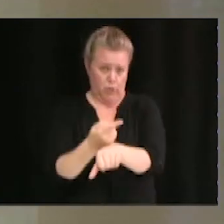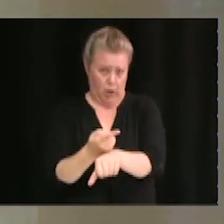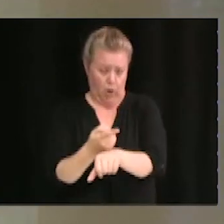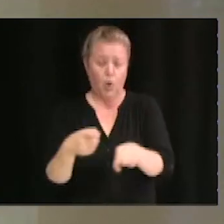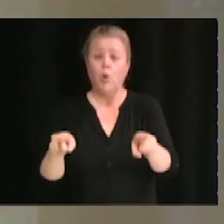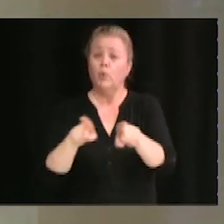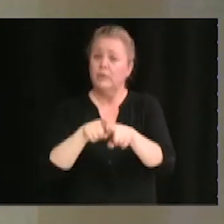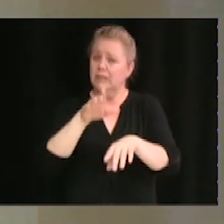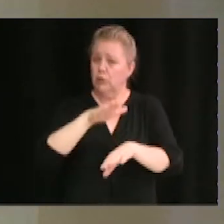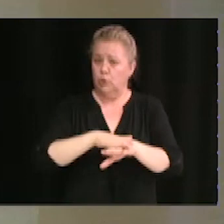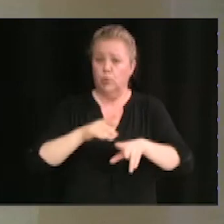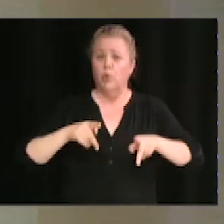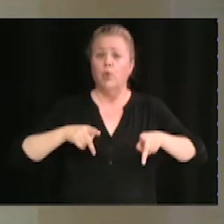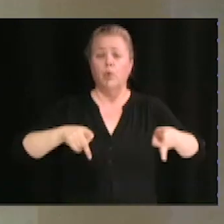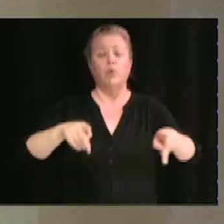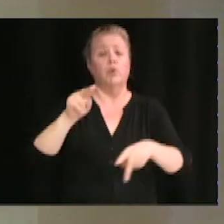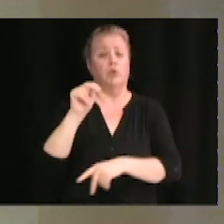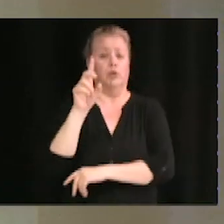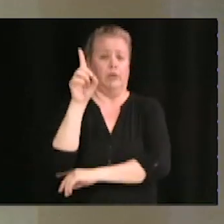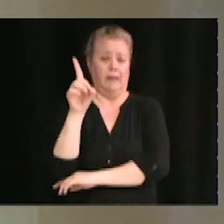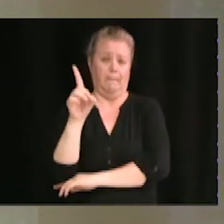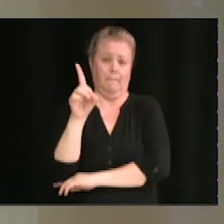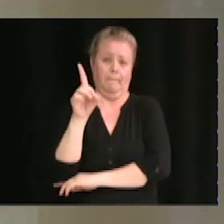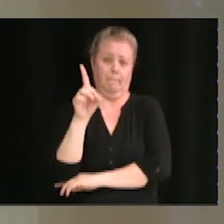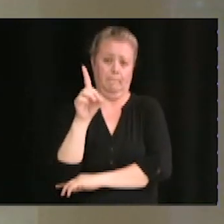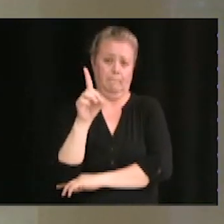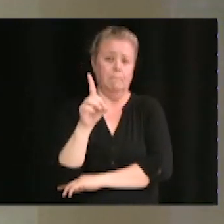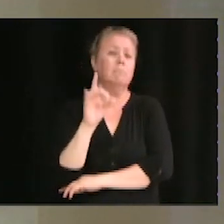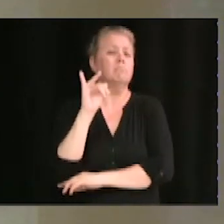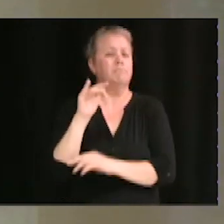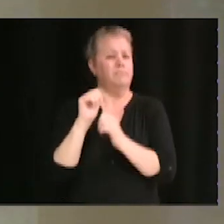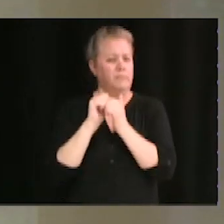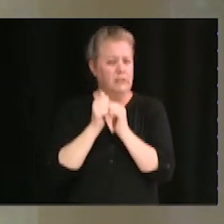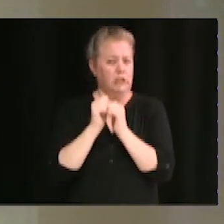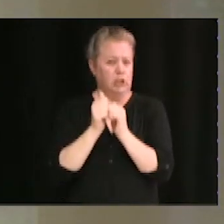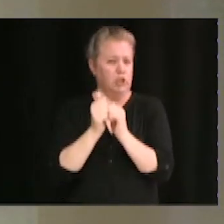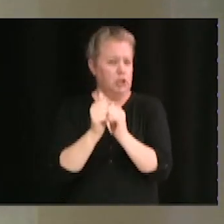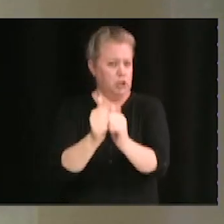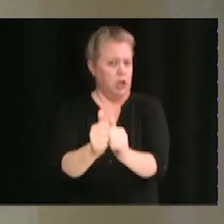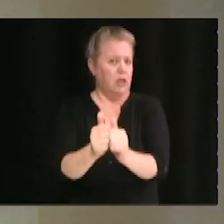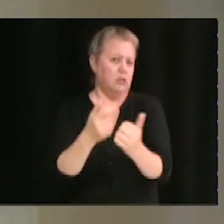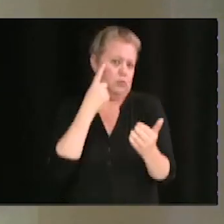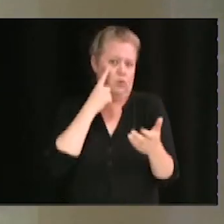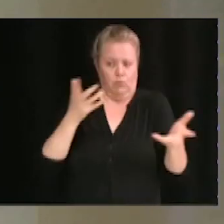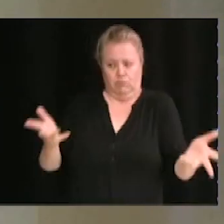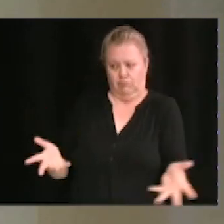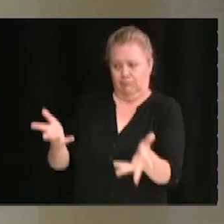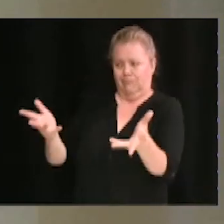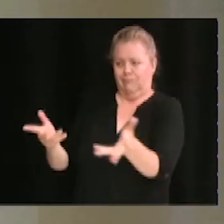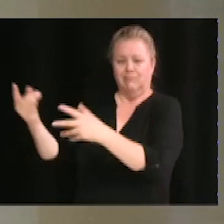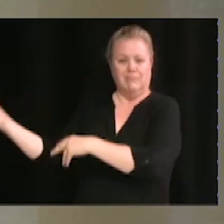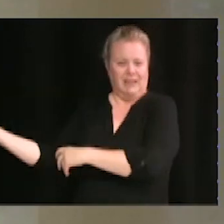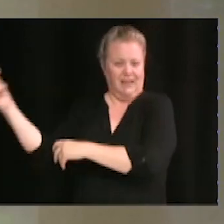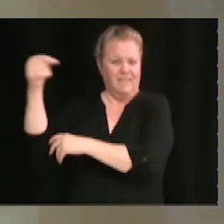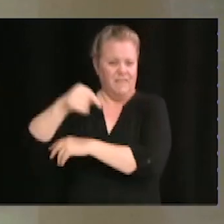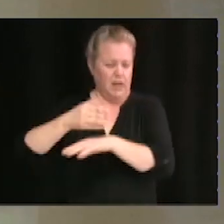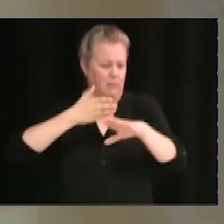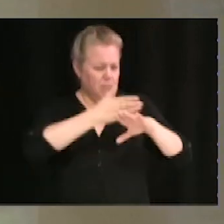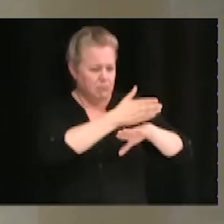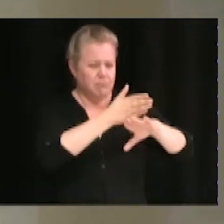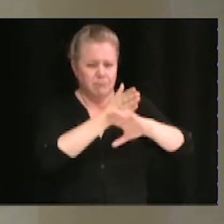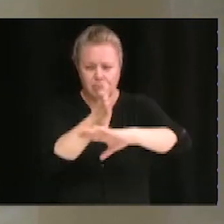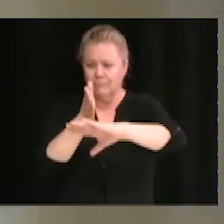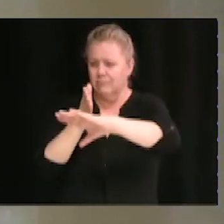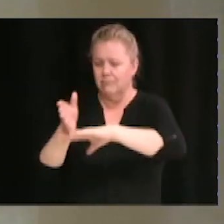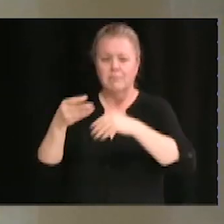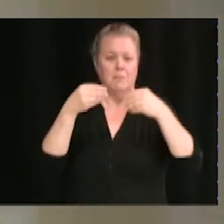-Dame. Ces changements s'ajoutent aux nombreuses raisons de visiter nos commerçants du quartier Notre-Dame. Notre magnifique centre-ville,